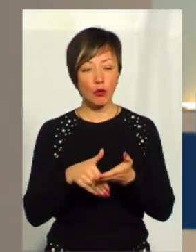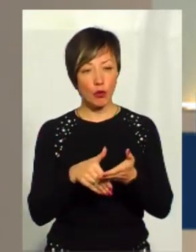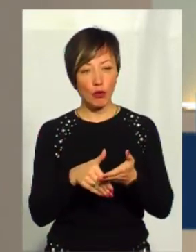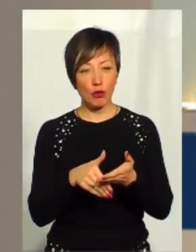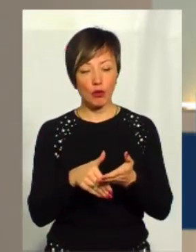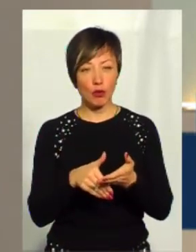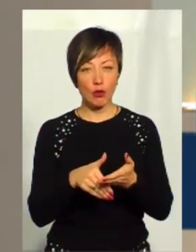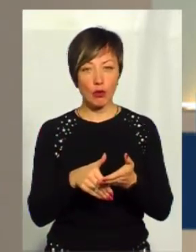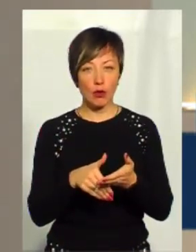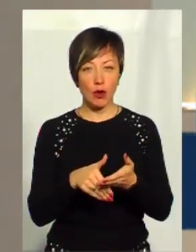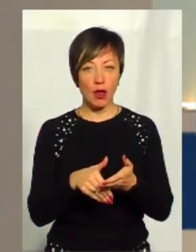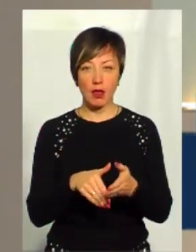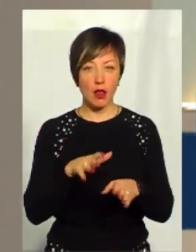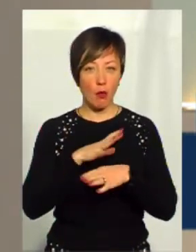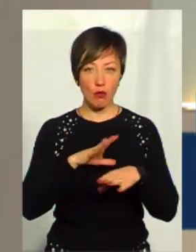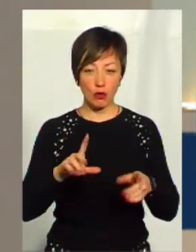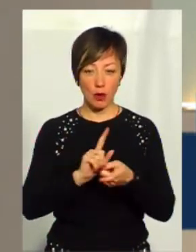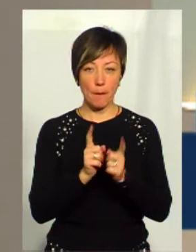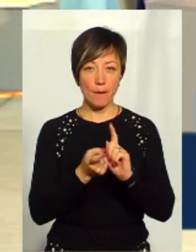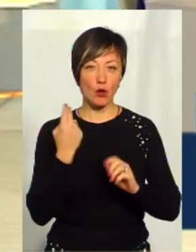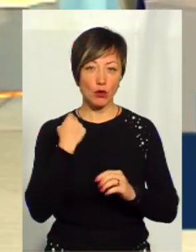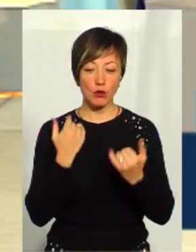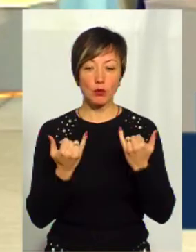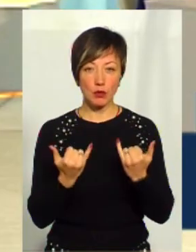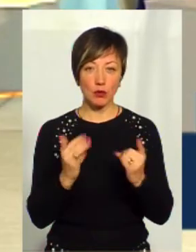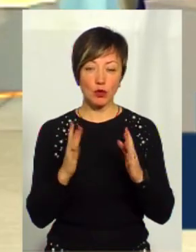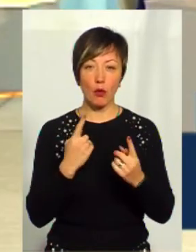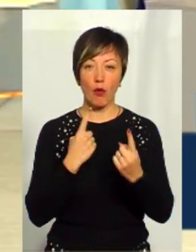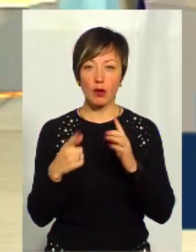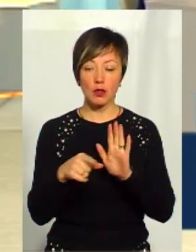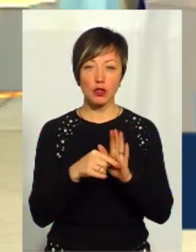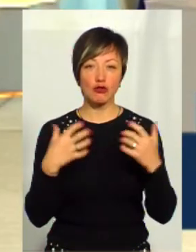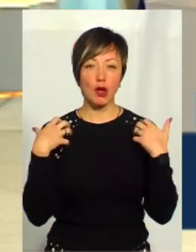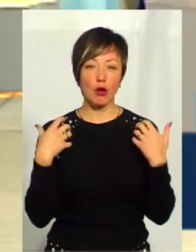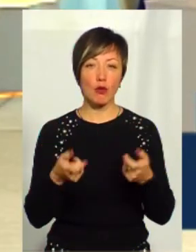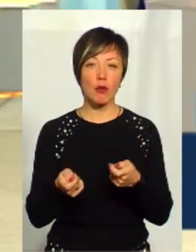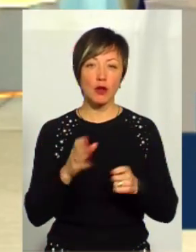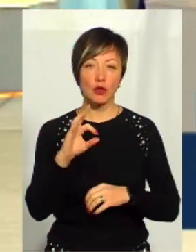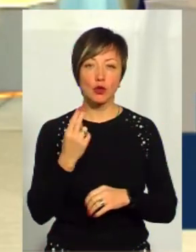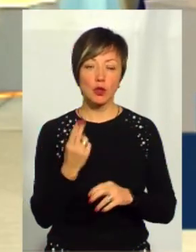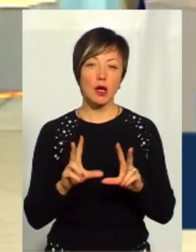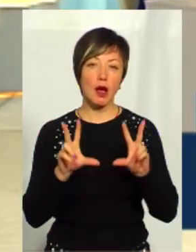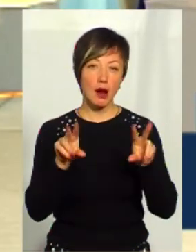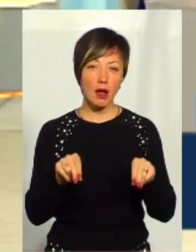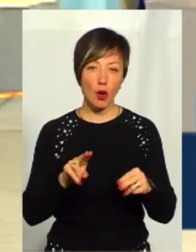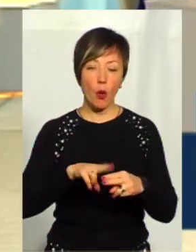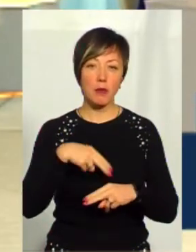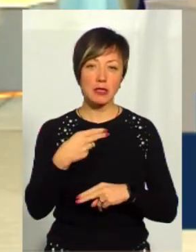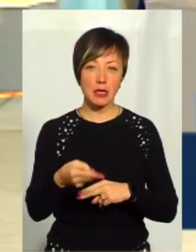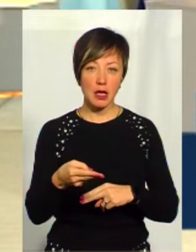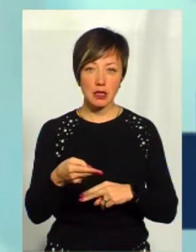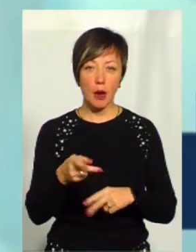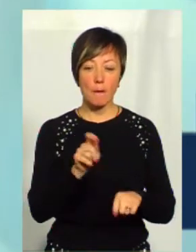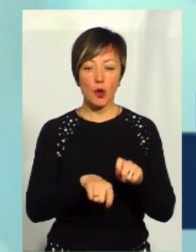допомогу, не стати боржником? Про це будемо говорити з начальником управління соціальних гарантій,